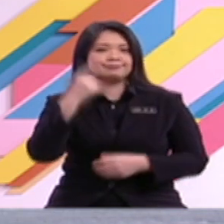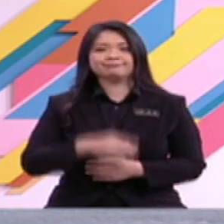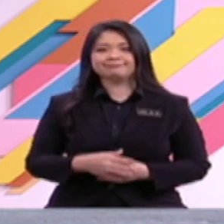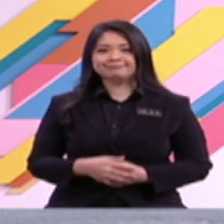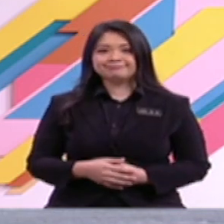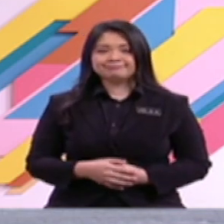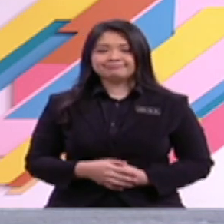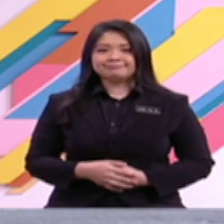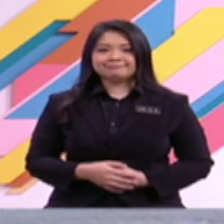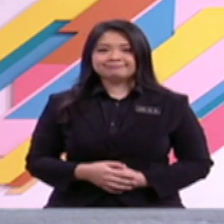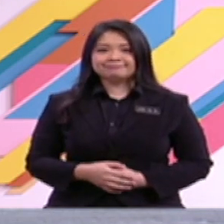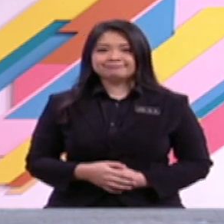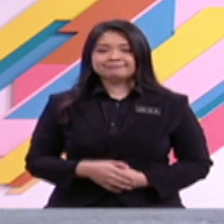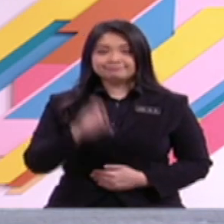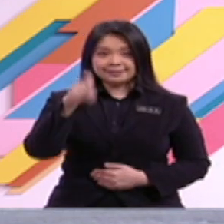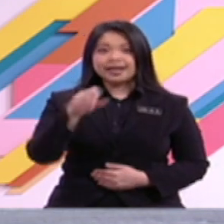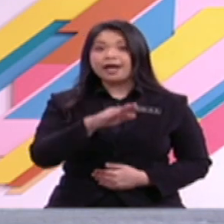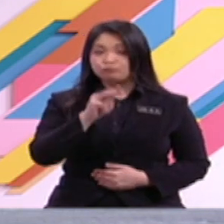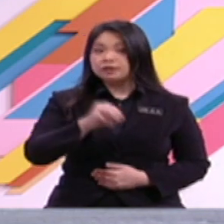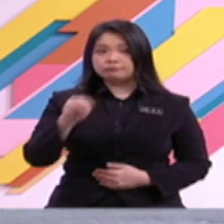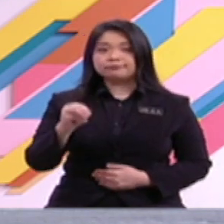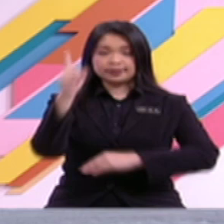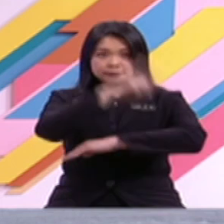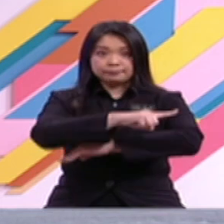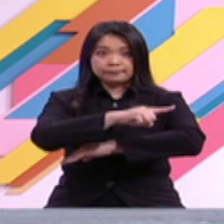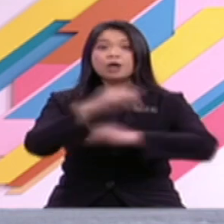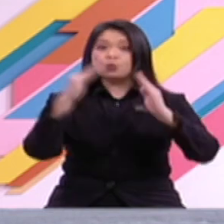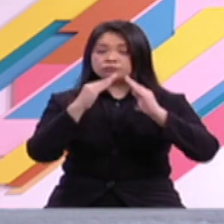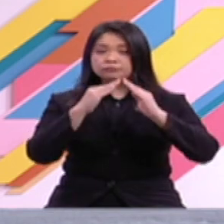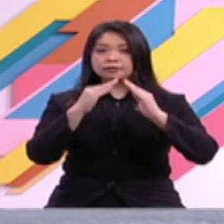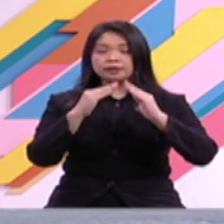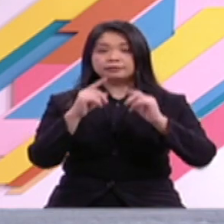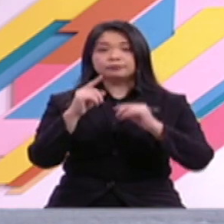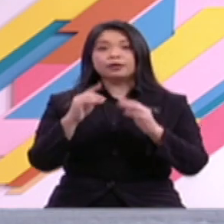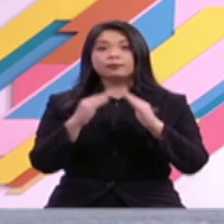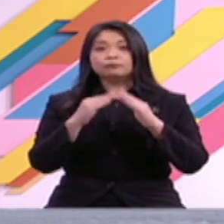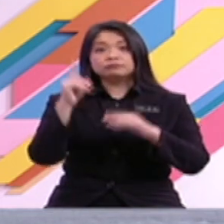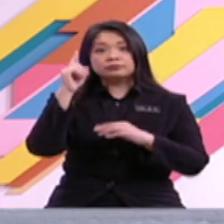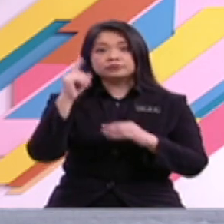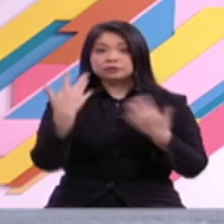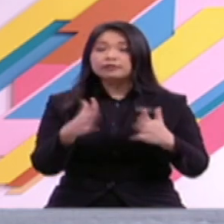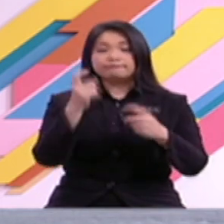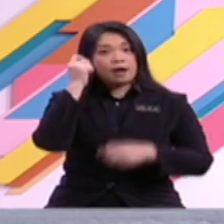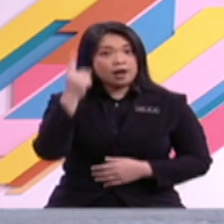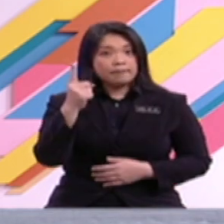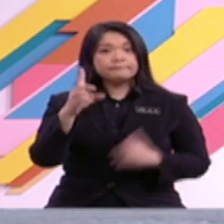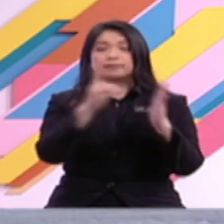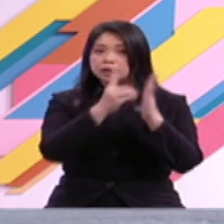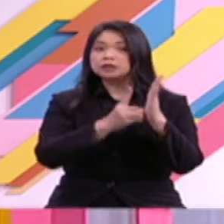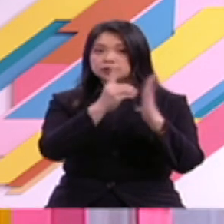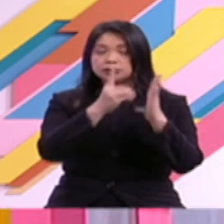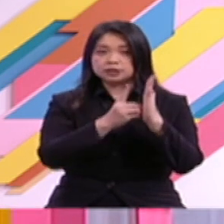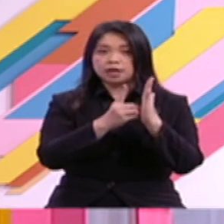pastinya adik-adik itu Kak rumah Honda faham maksud setiap daripada dasar fisika dan dasar keuangan ini yang